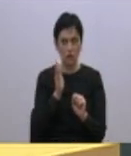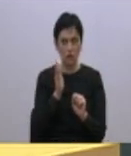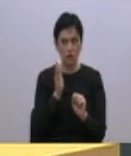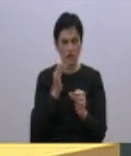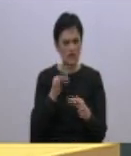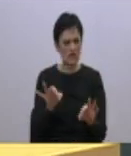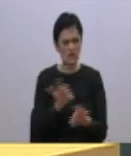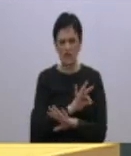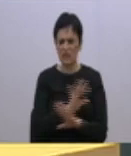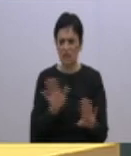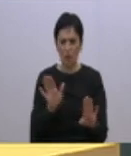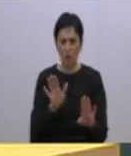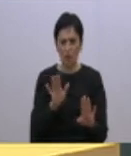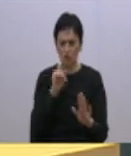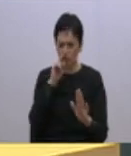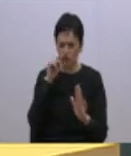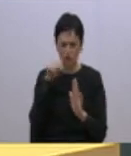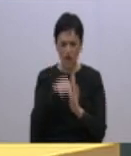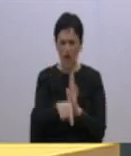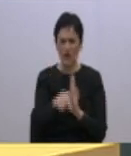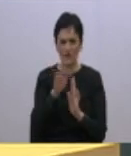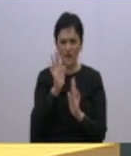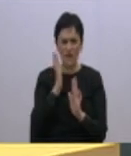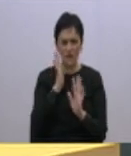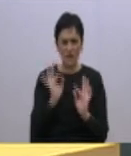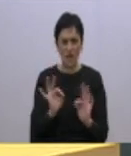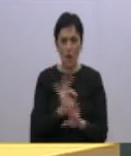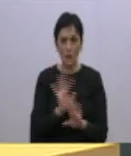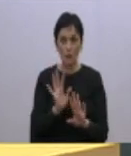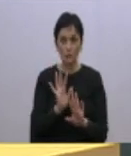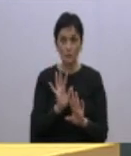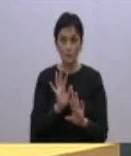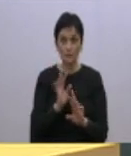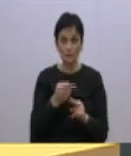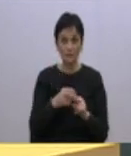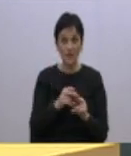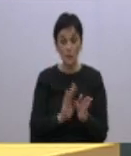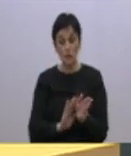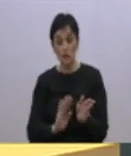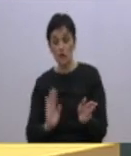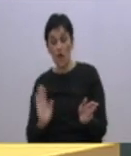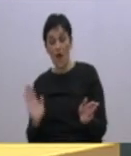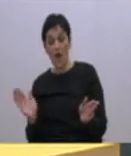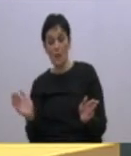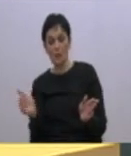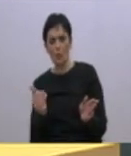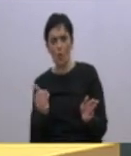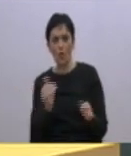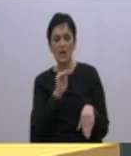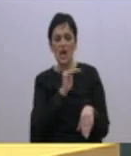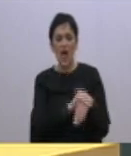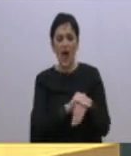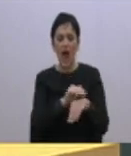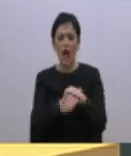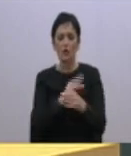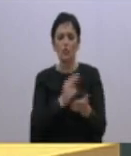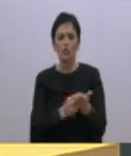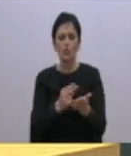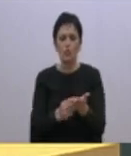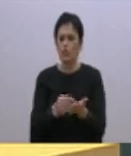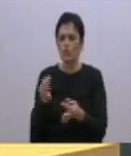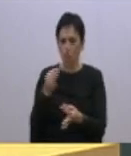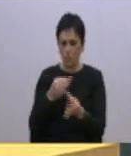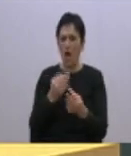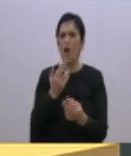დაუშვებელი და გაუმართლებელი ჩარევა სწორედ ამ შემოვლითი გზით არგუმენტები იმის შესახებ რომ კი მაგრამ ხო უფრო მეტ